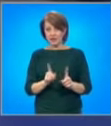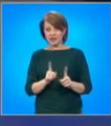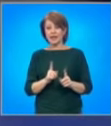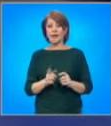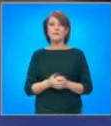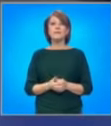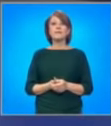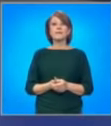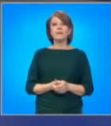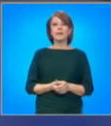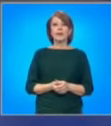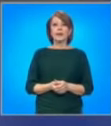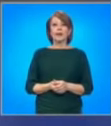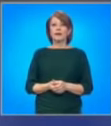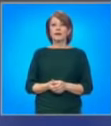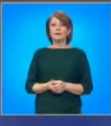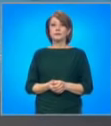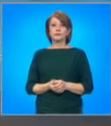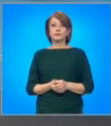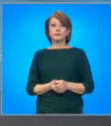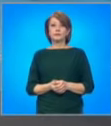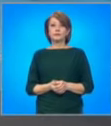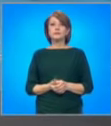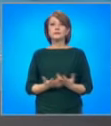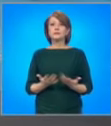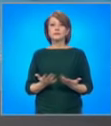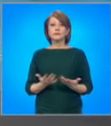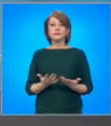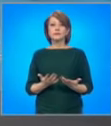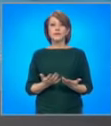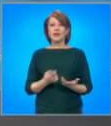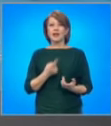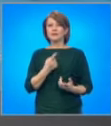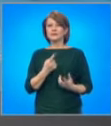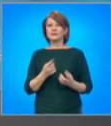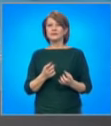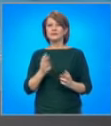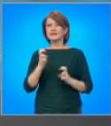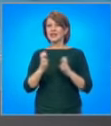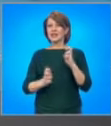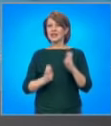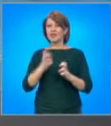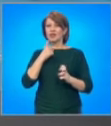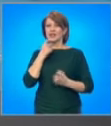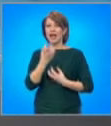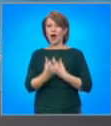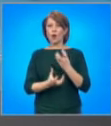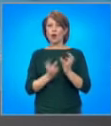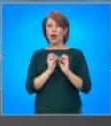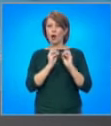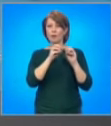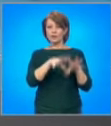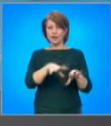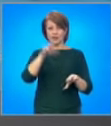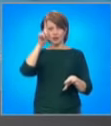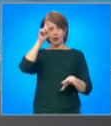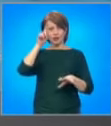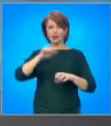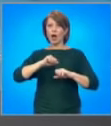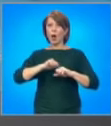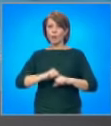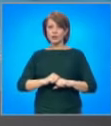темата за след новините след малко. Здравей! Здравейте! Инсинераторът за горене на отпадъци на столичната община трябва да е